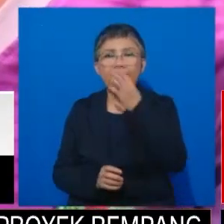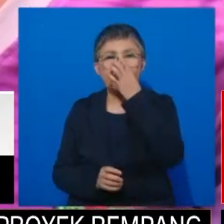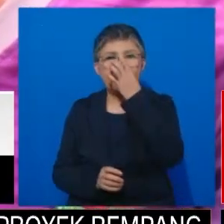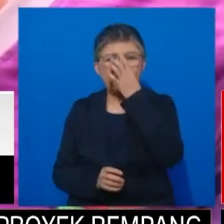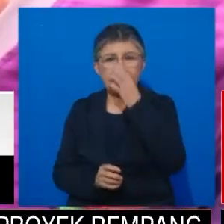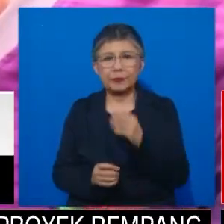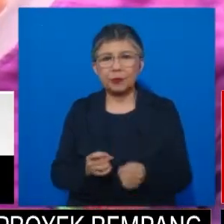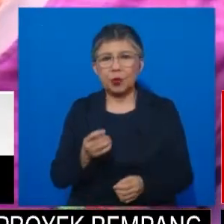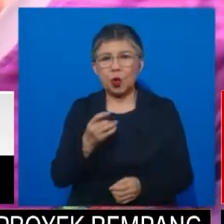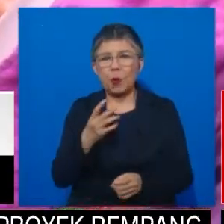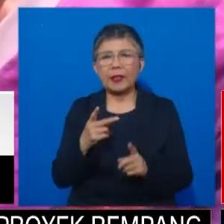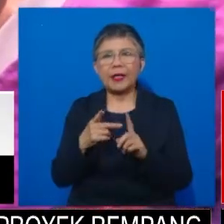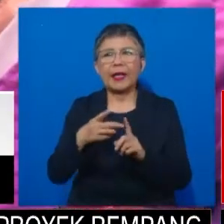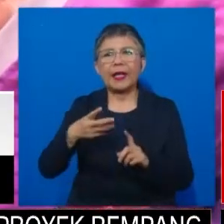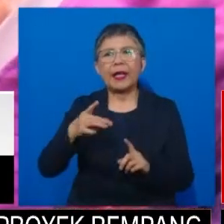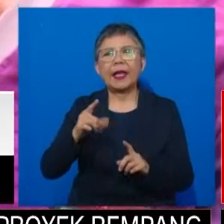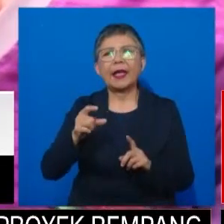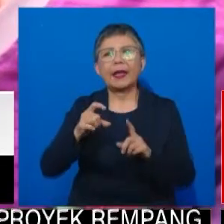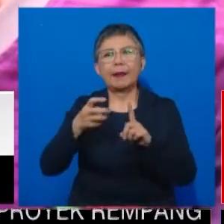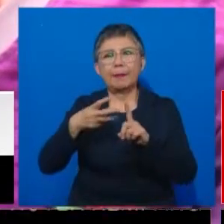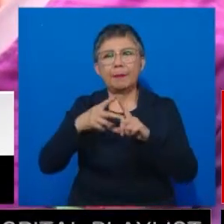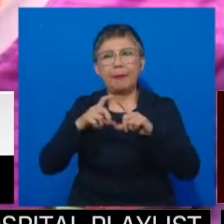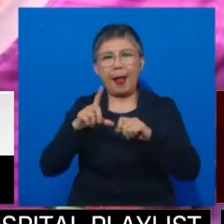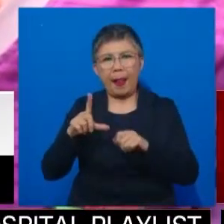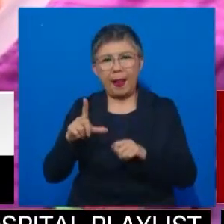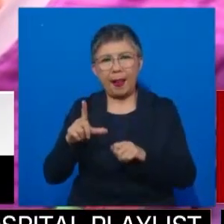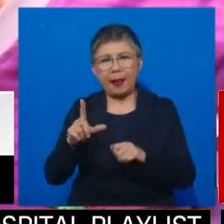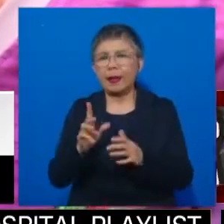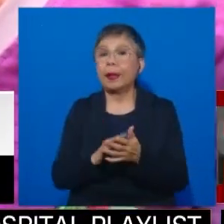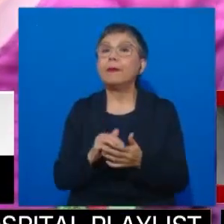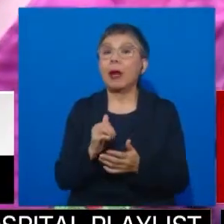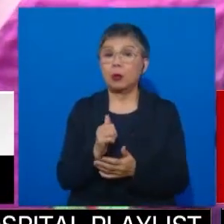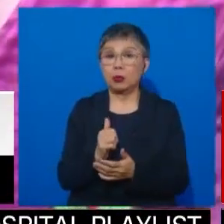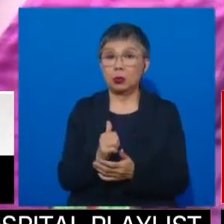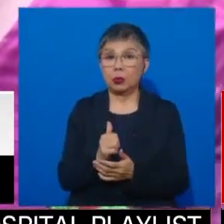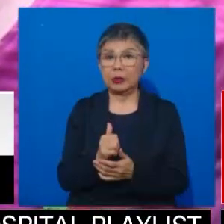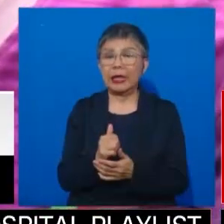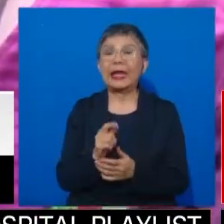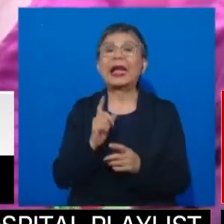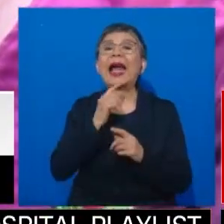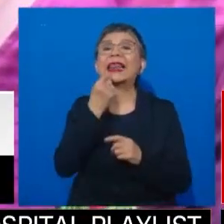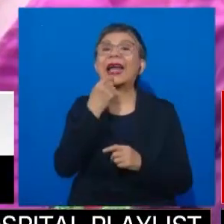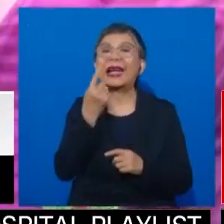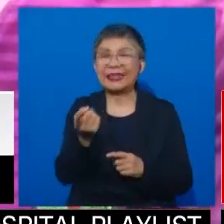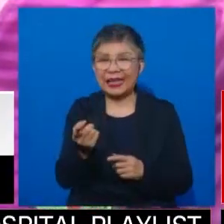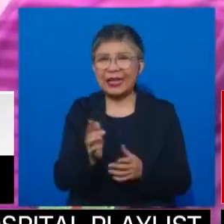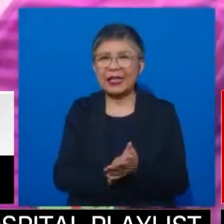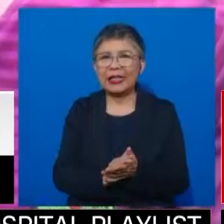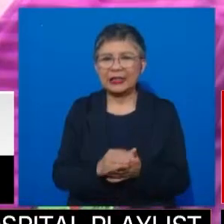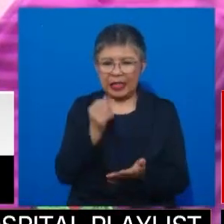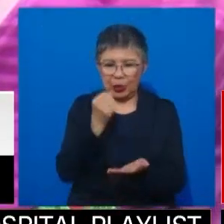Ya obat-obat herbal. Seperti apa itu kan. Katanya bidara Cina, udah saya